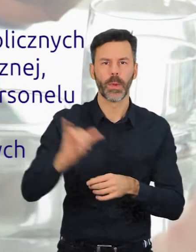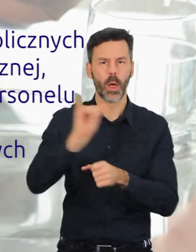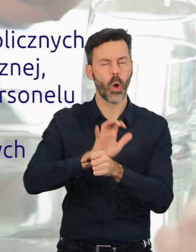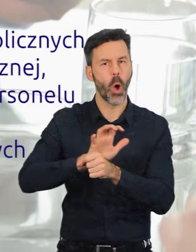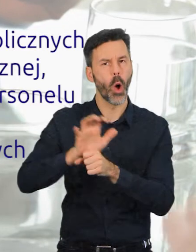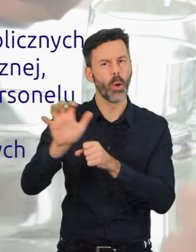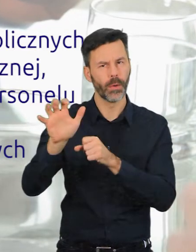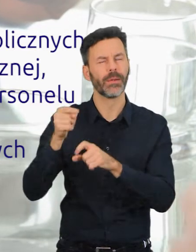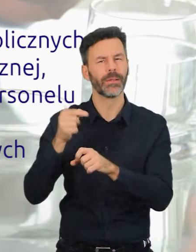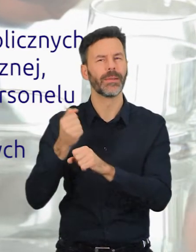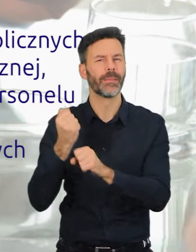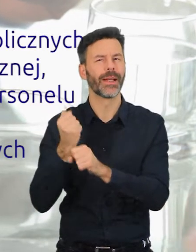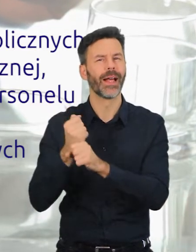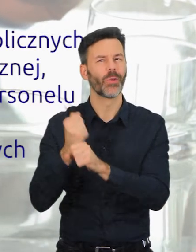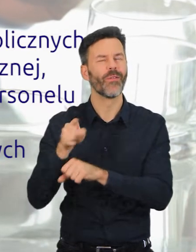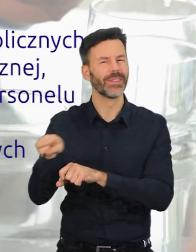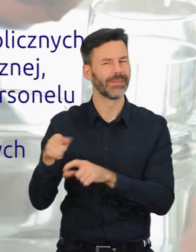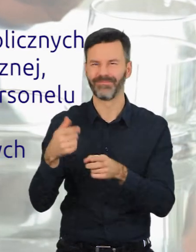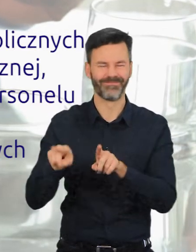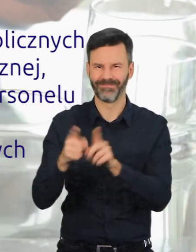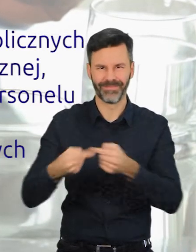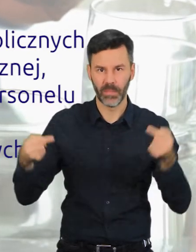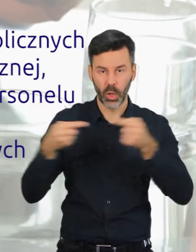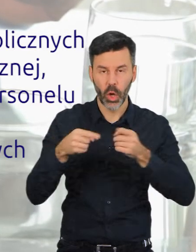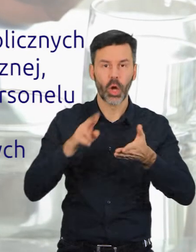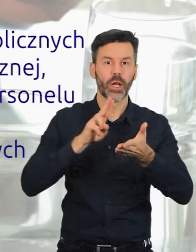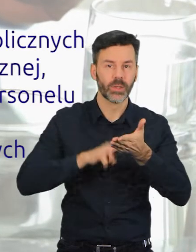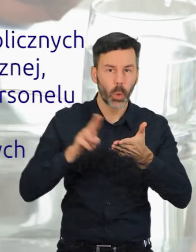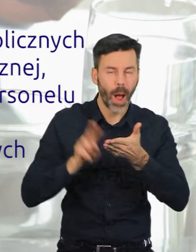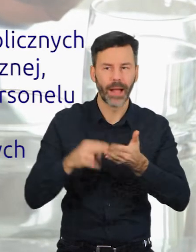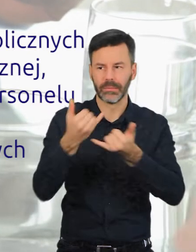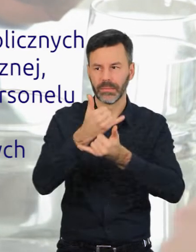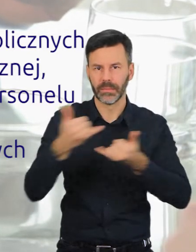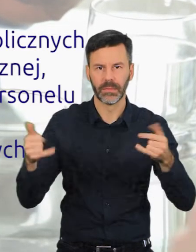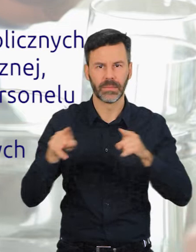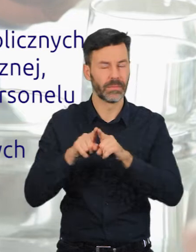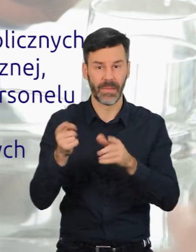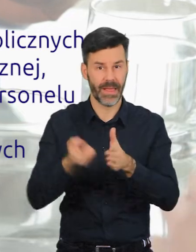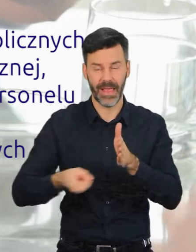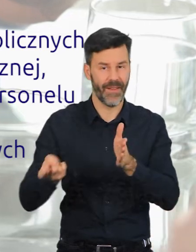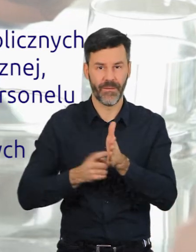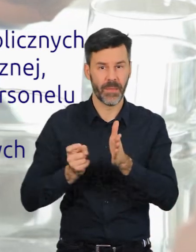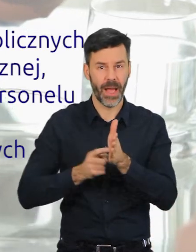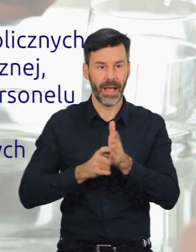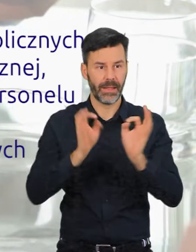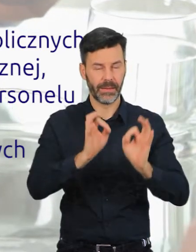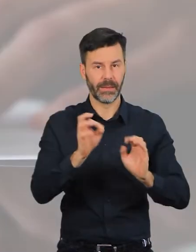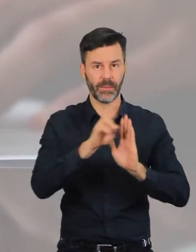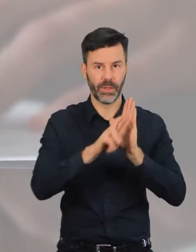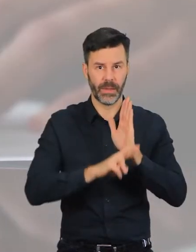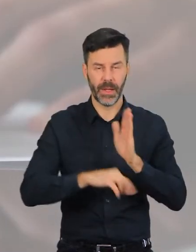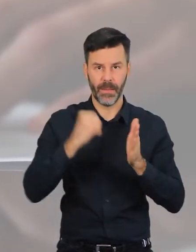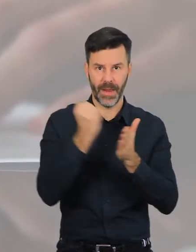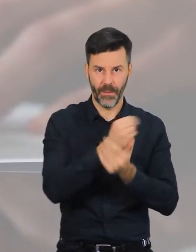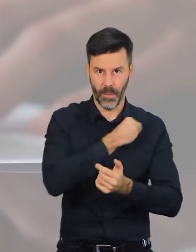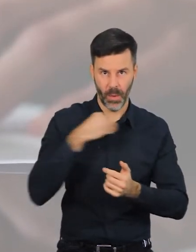personelu projektu oraz koszty składek i opłat fakultatywnych niewymaganych obowiązującymi przepisami prawa krajowego.